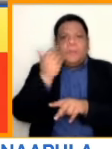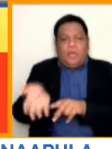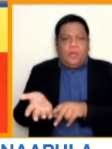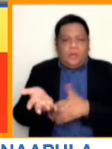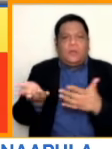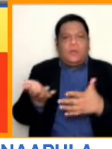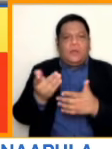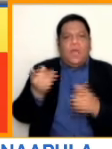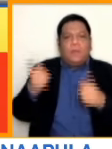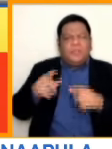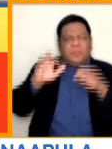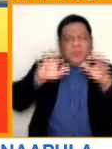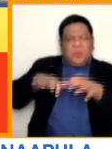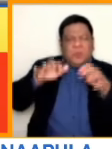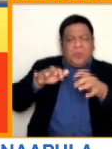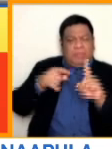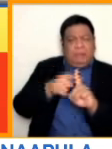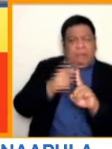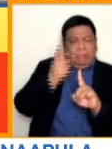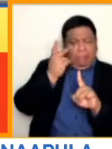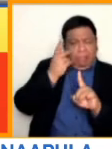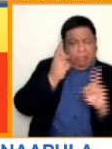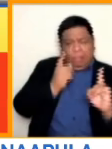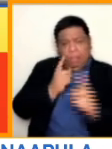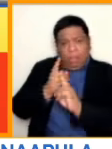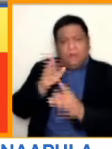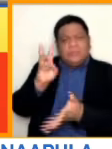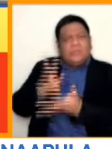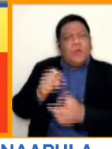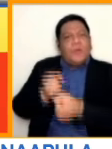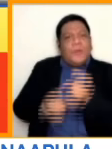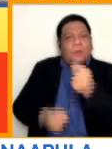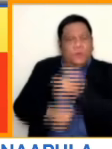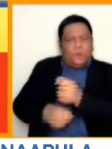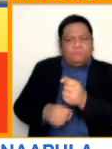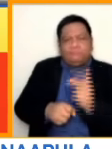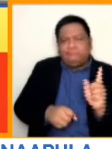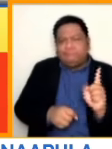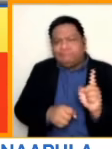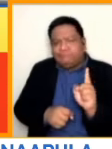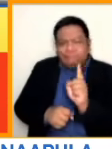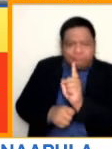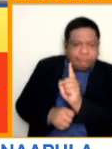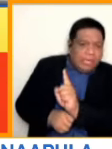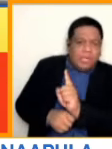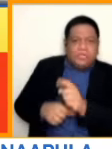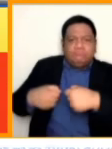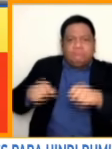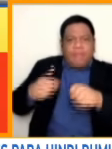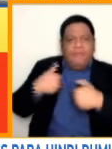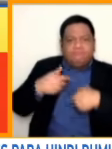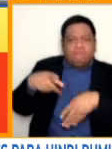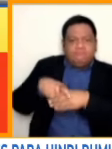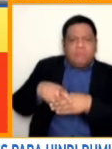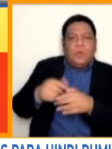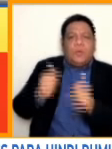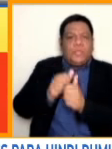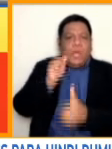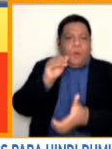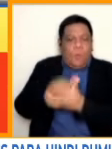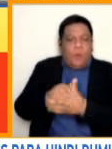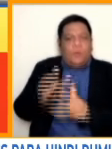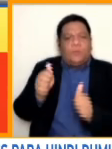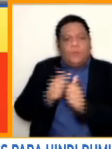sinubukan tumawid ni Roger Barneso sa isang improvised na tulay sakay ng motorsiklo. Kasama niya ang kanyang asawa at 8 taong gulang na anak.